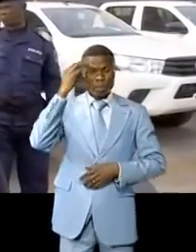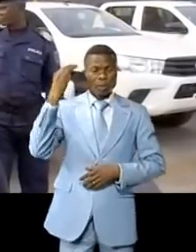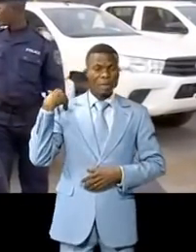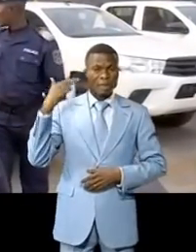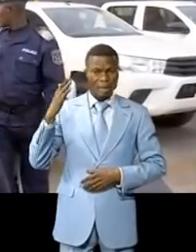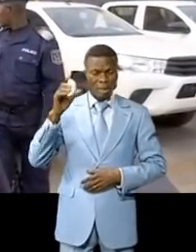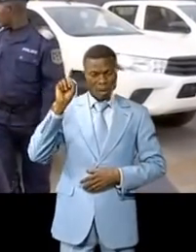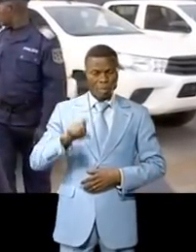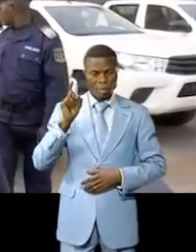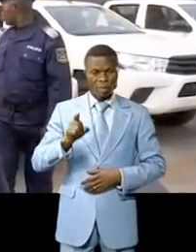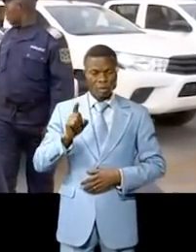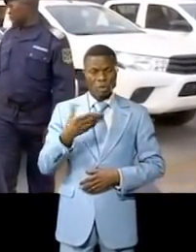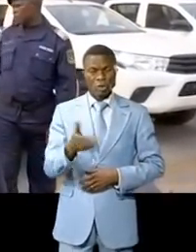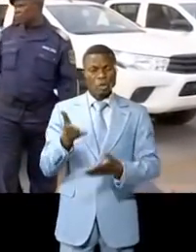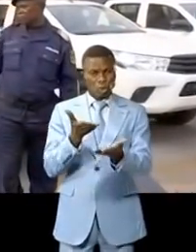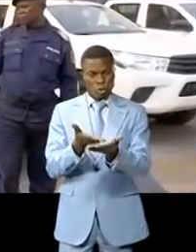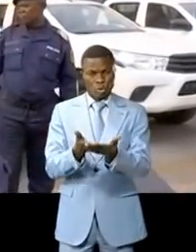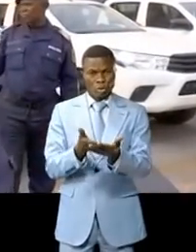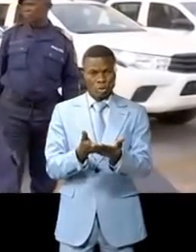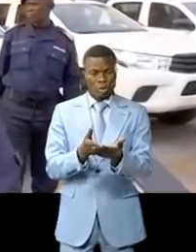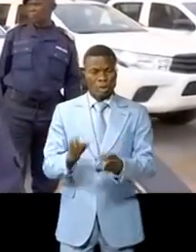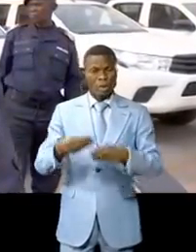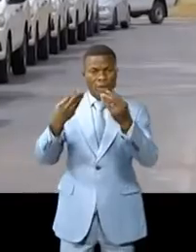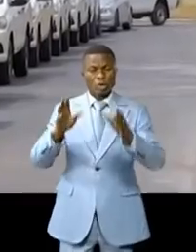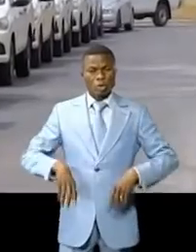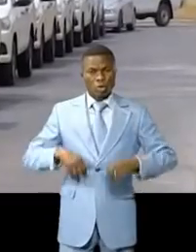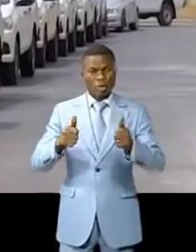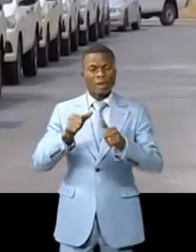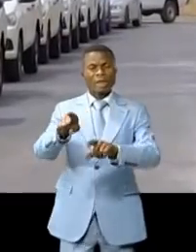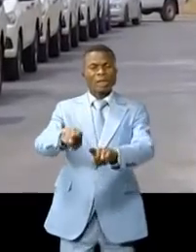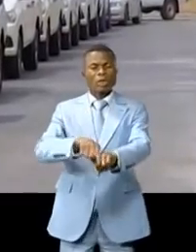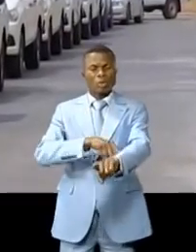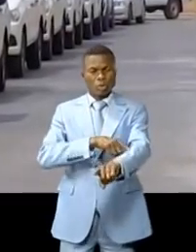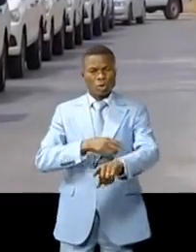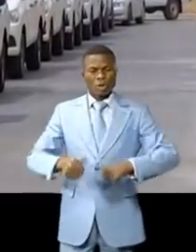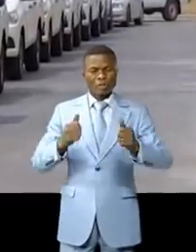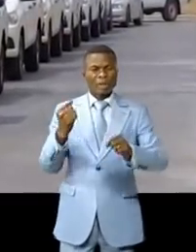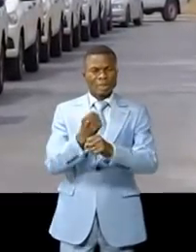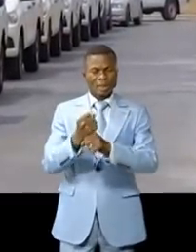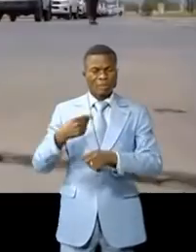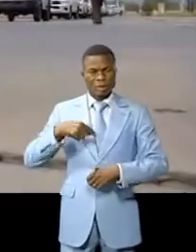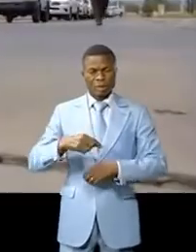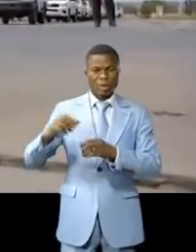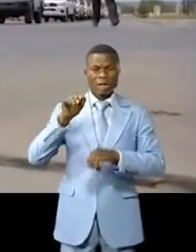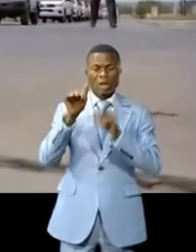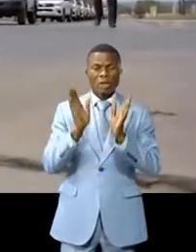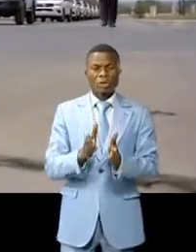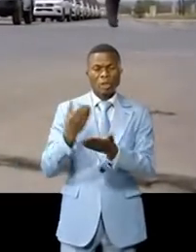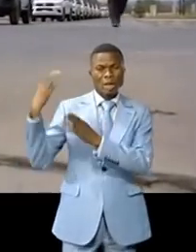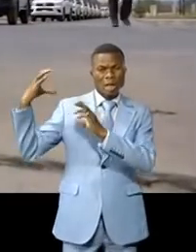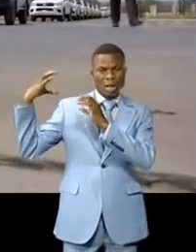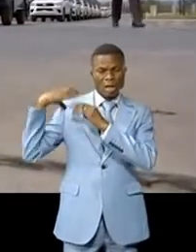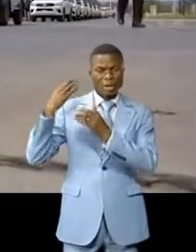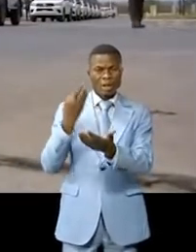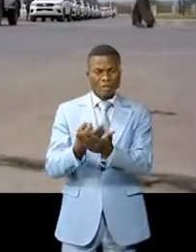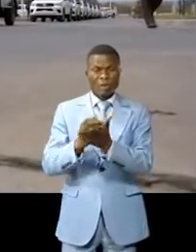que le Seigneur accorde longue vie dans notre ministère. Ce n'est pas tout. Le directeur en charge des finances a déclaré que ces